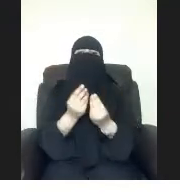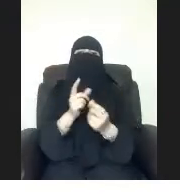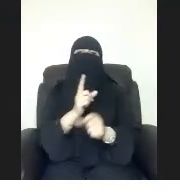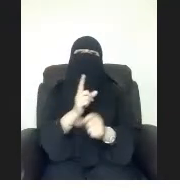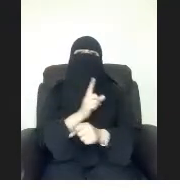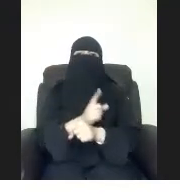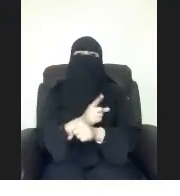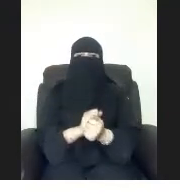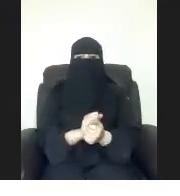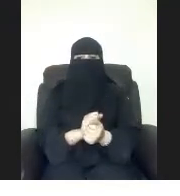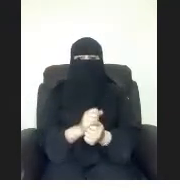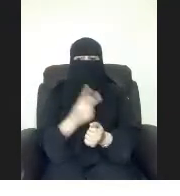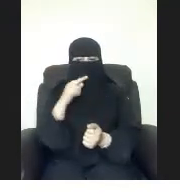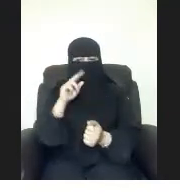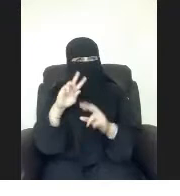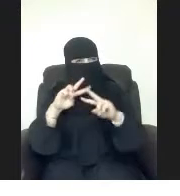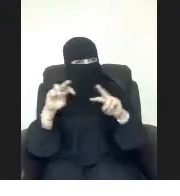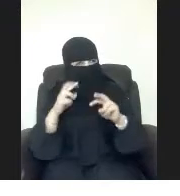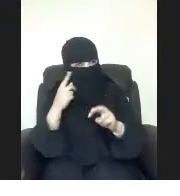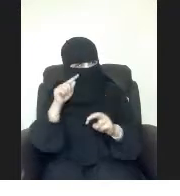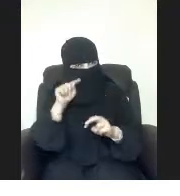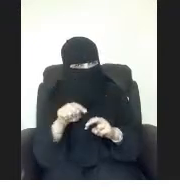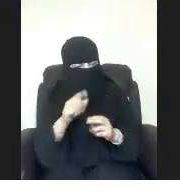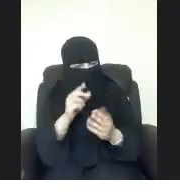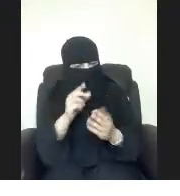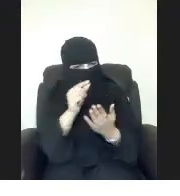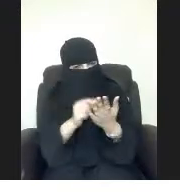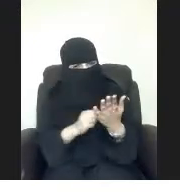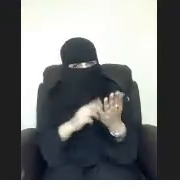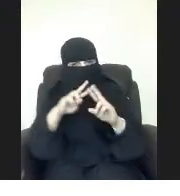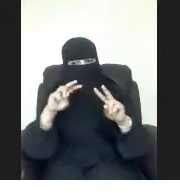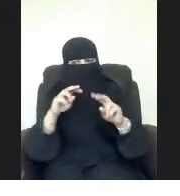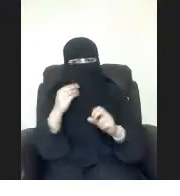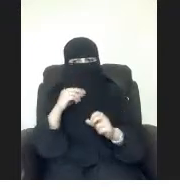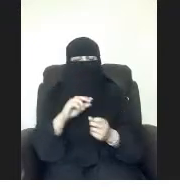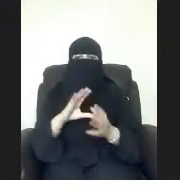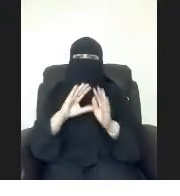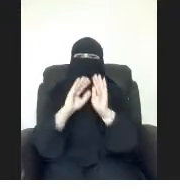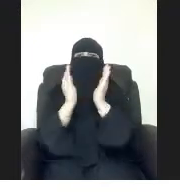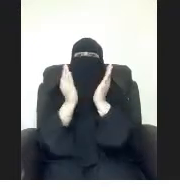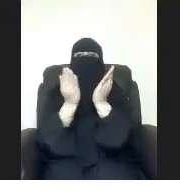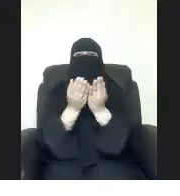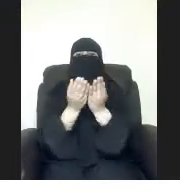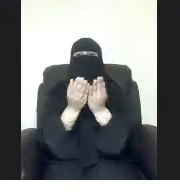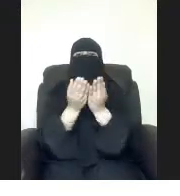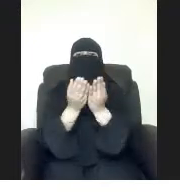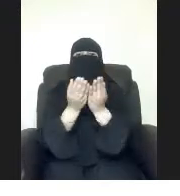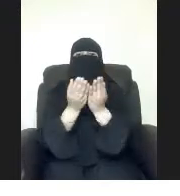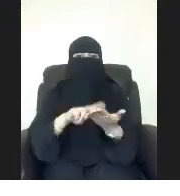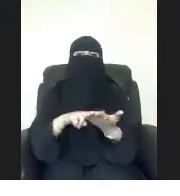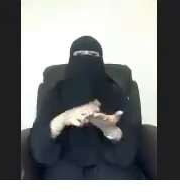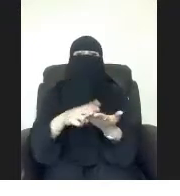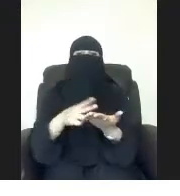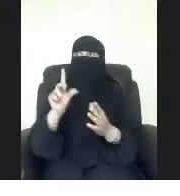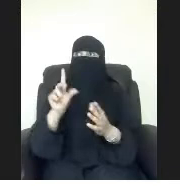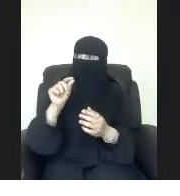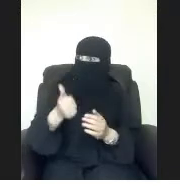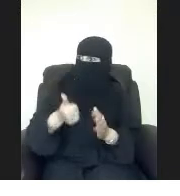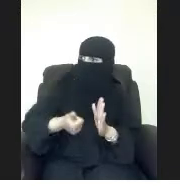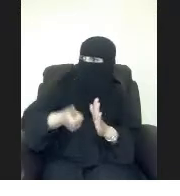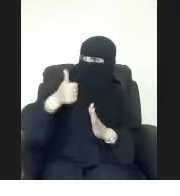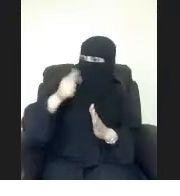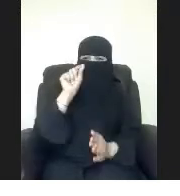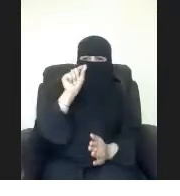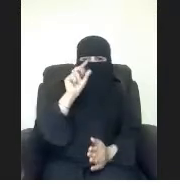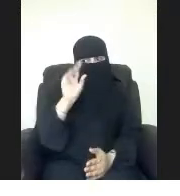ماذا أظهرت الدراسات حول استراتيجية الفصل المقلوب؟ يحسن نتائج الطلاب، وهذا تم عرضه